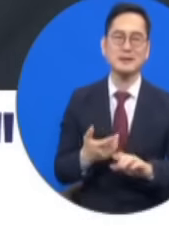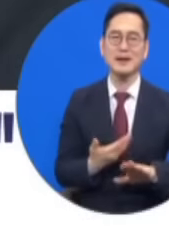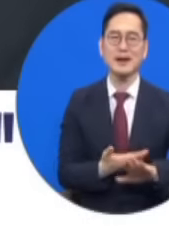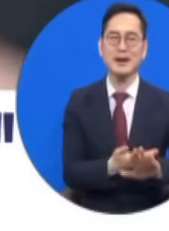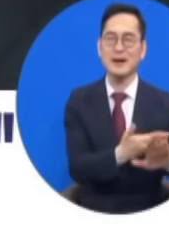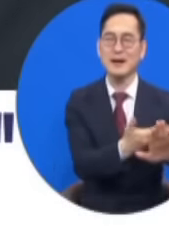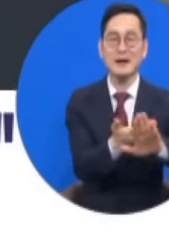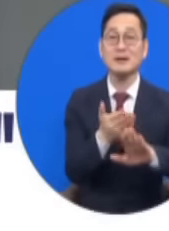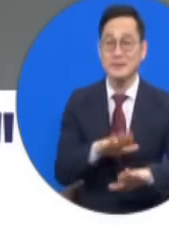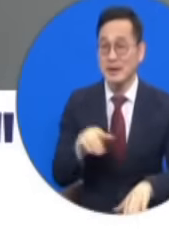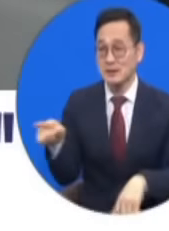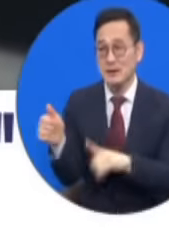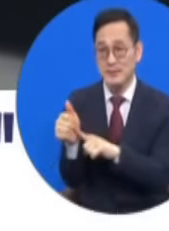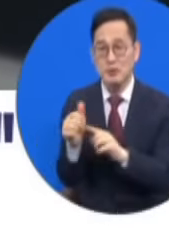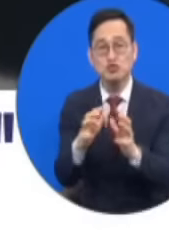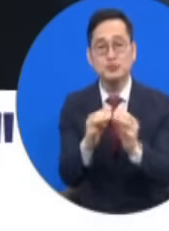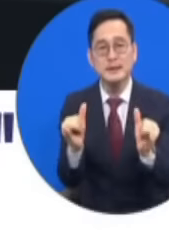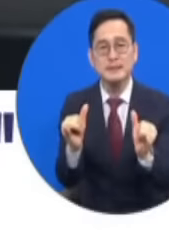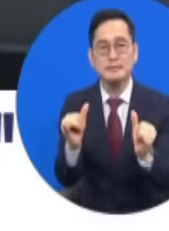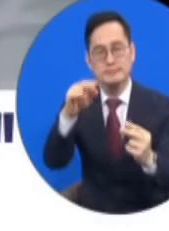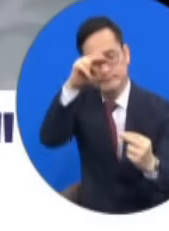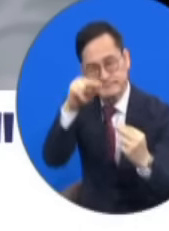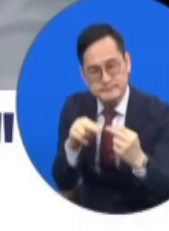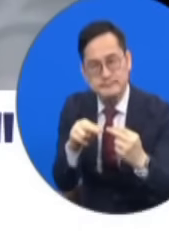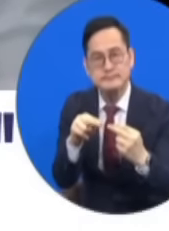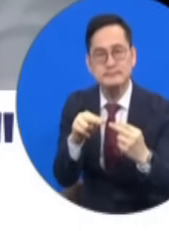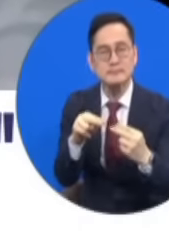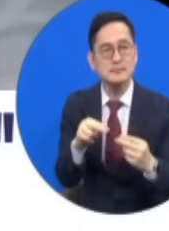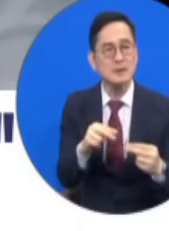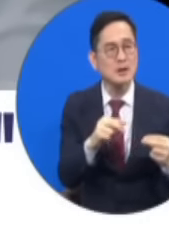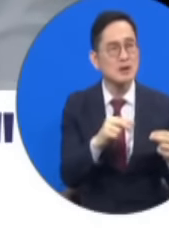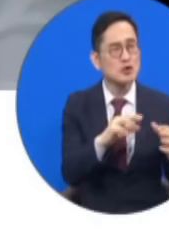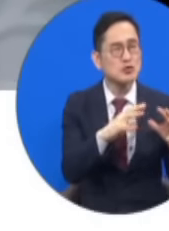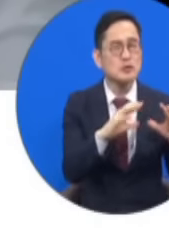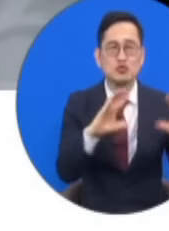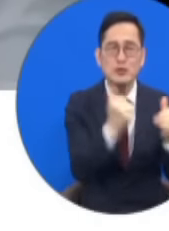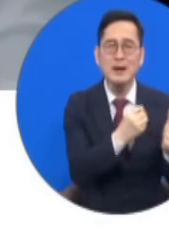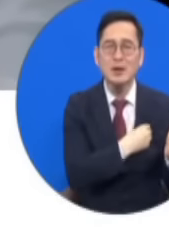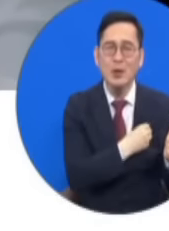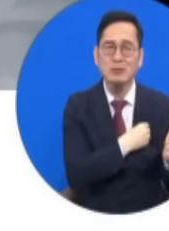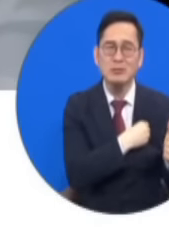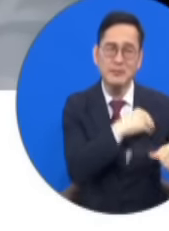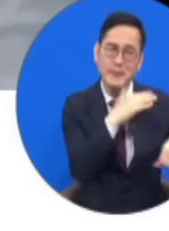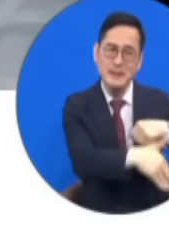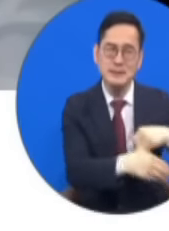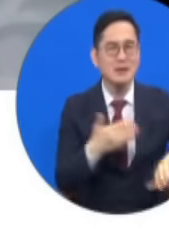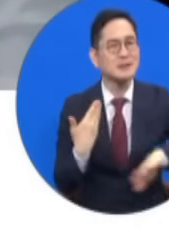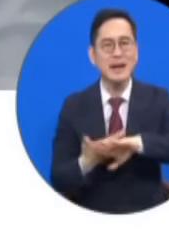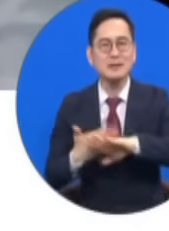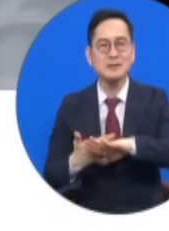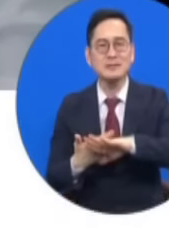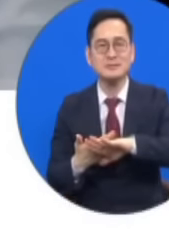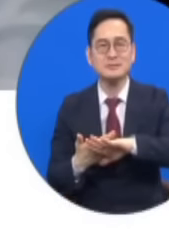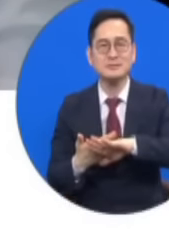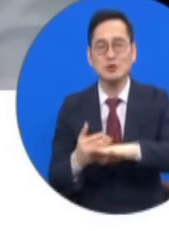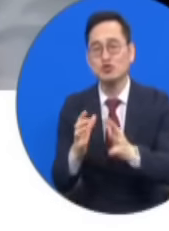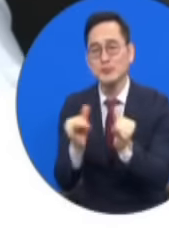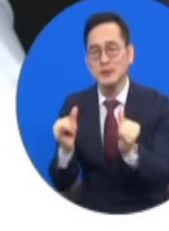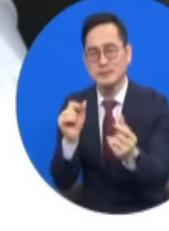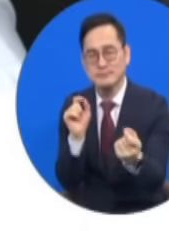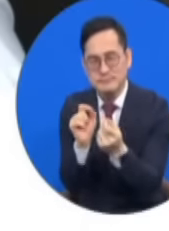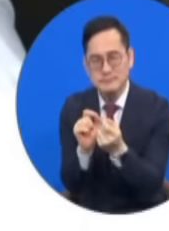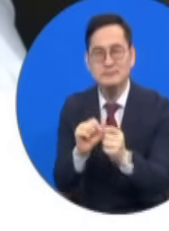파고드는 저 말을 하고 이제까지 여의도의 어법과 다른 정치의 어법을 가지고 국민에게 접근하는 보수적 그